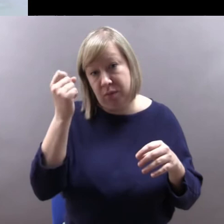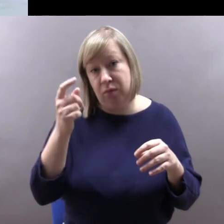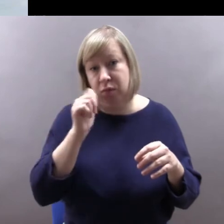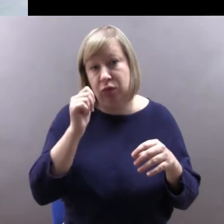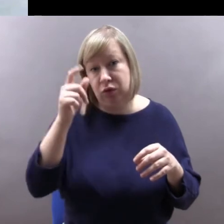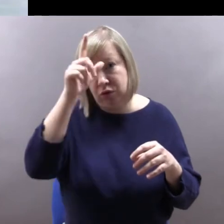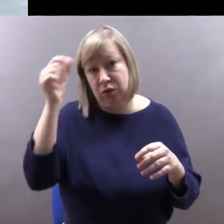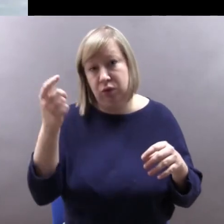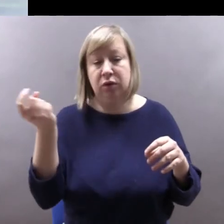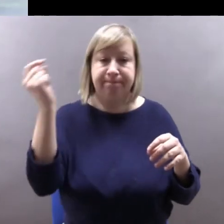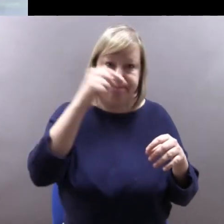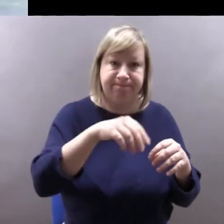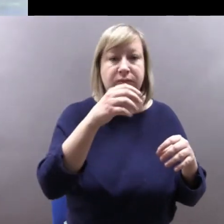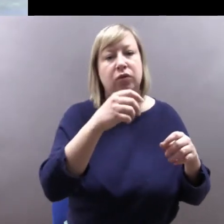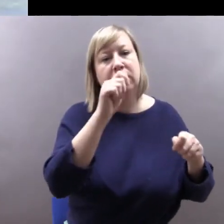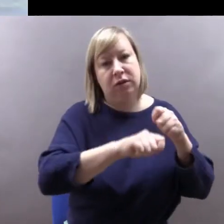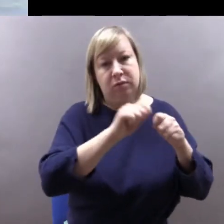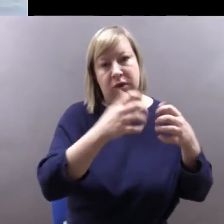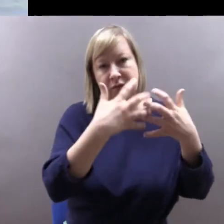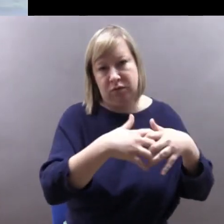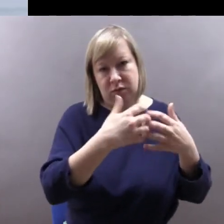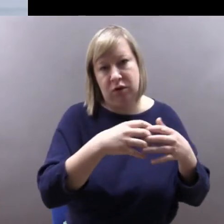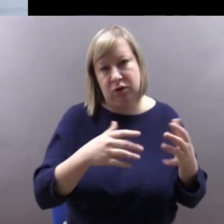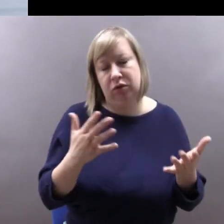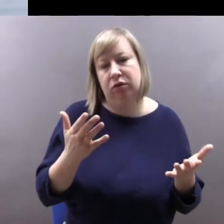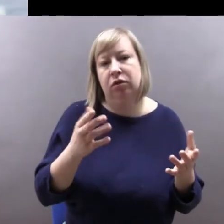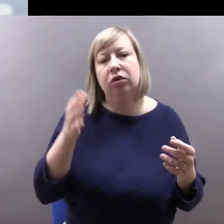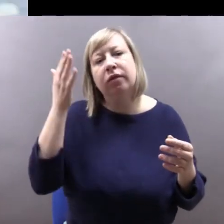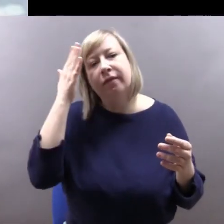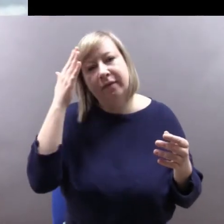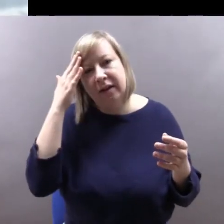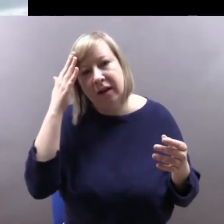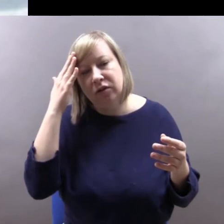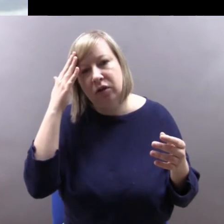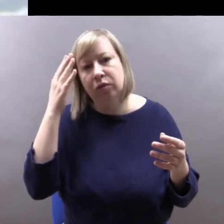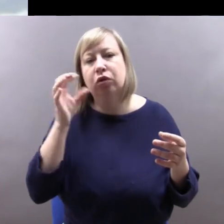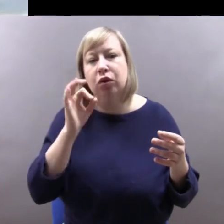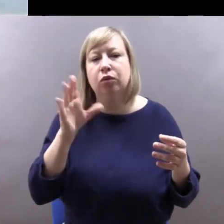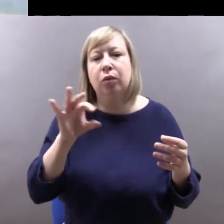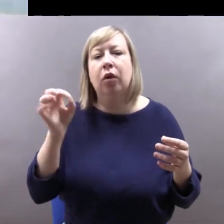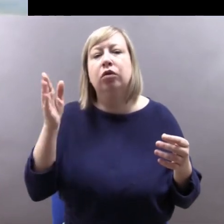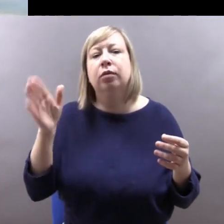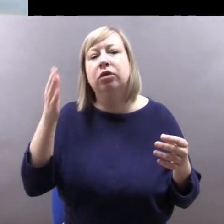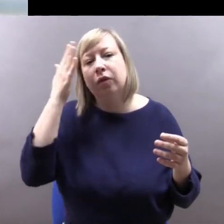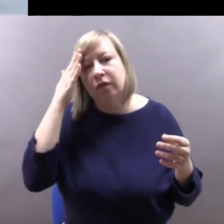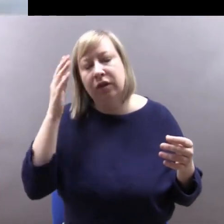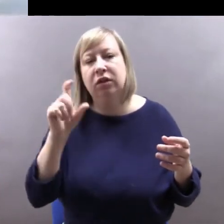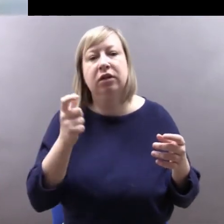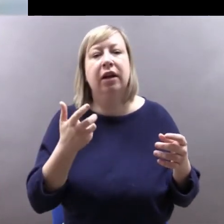będą potrafiły to obsłużyć, będą wiedzieć, jak to zrobić i że ten niepełnosprawny nie będzie